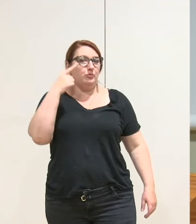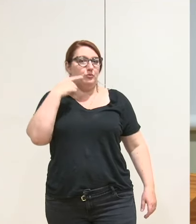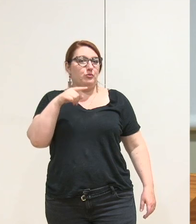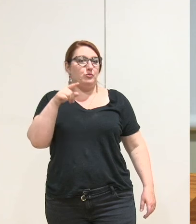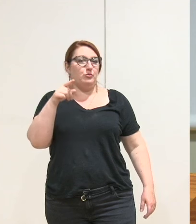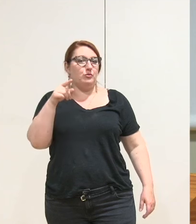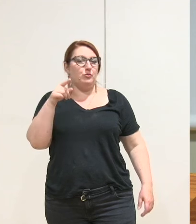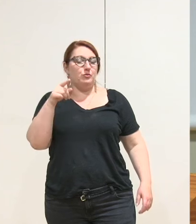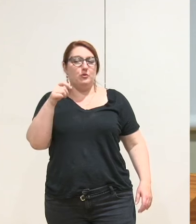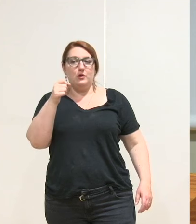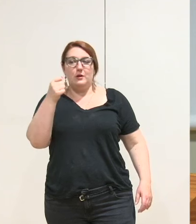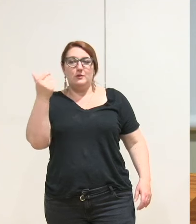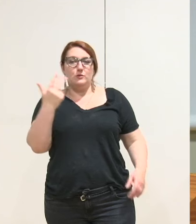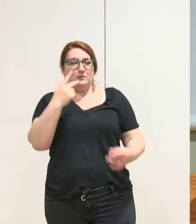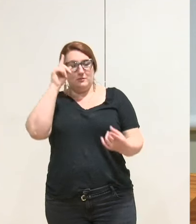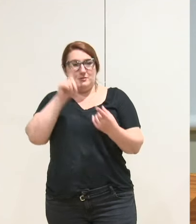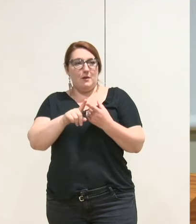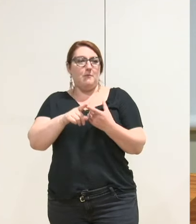libération notamment des des